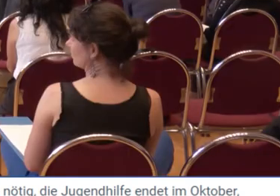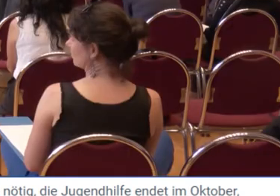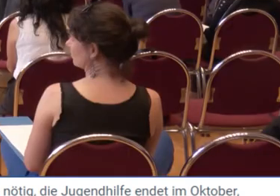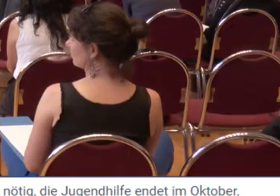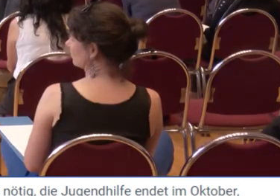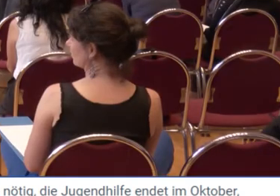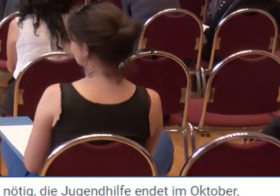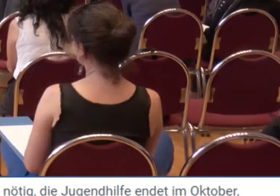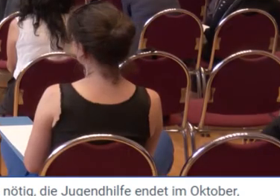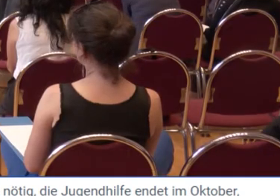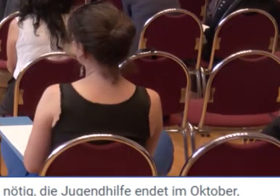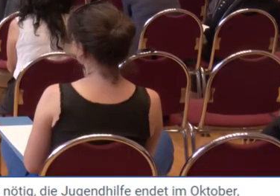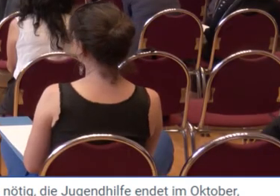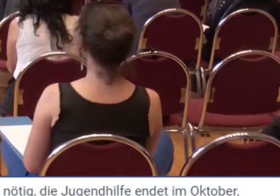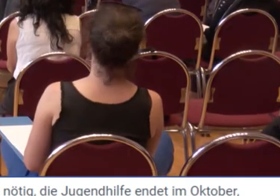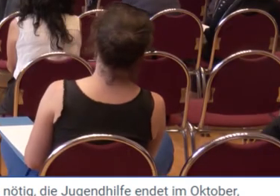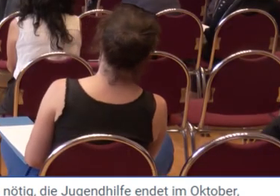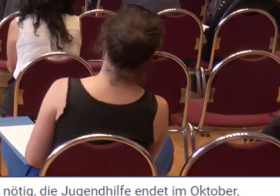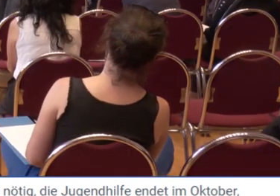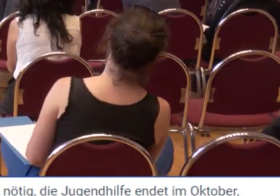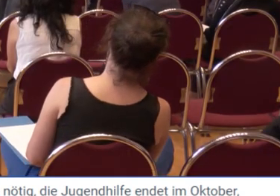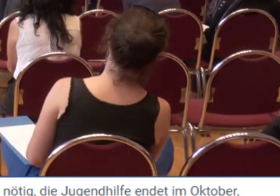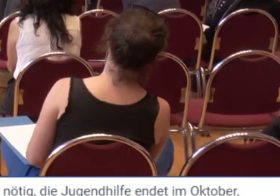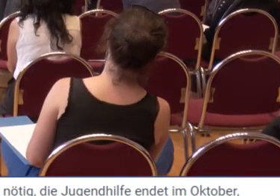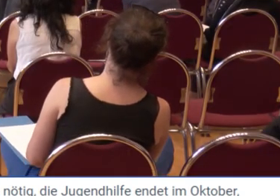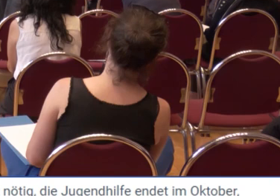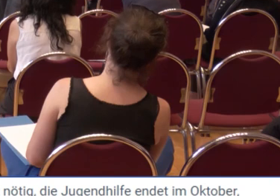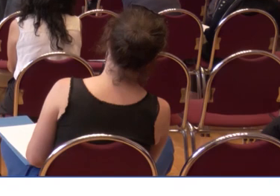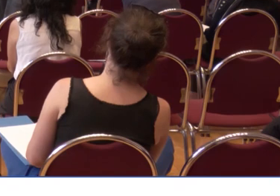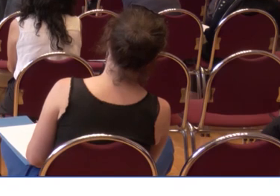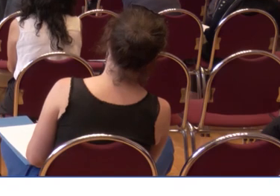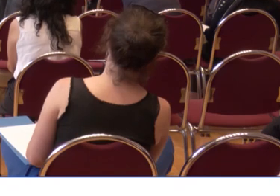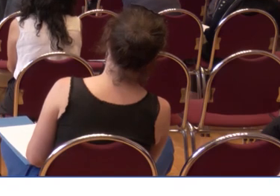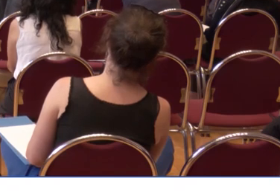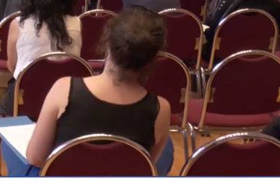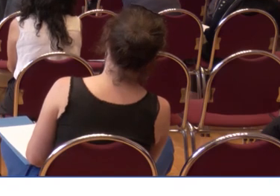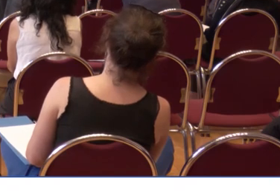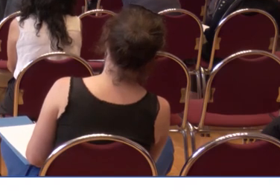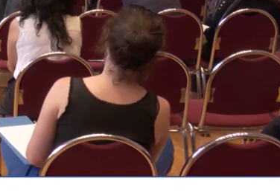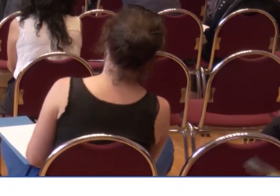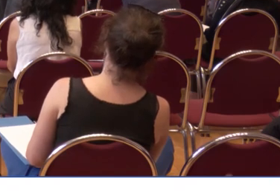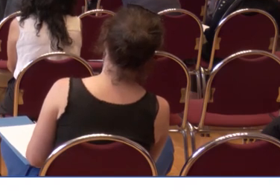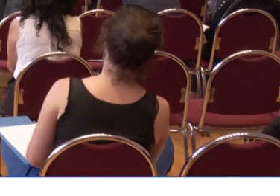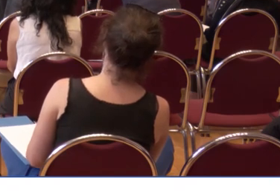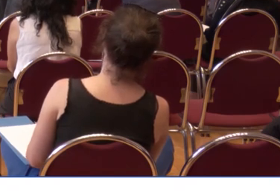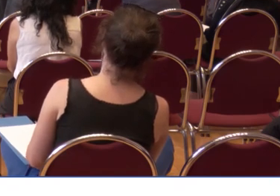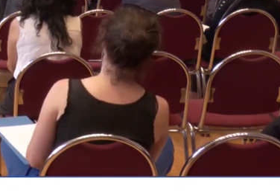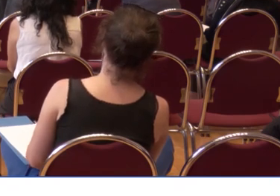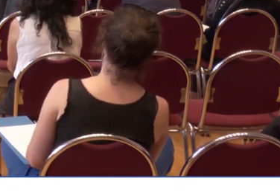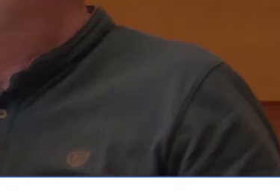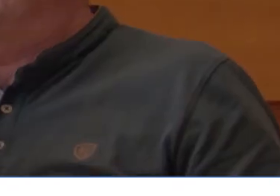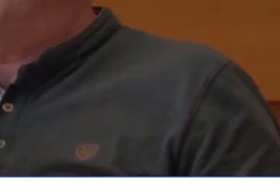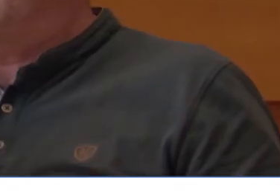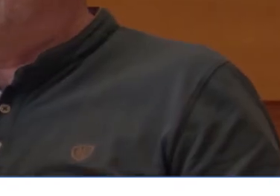also jetzt geht es ja im Grunde um die Zusammenarbeit von Jugendhilfe und Eingliederungshilfe also nicht nur um Eingliederungshilfe allein jeder hat so seine